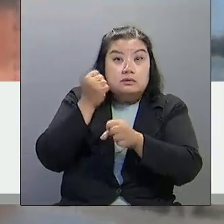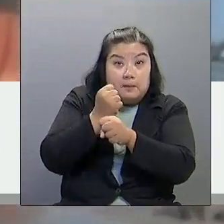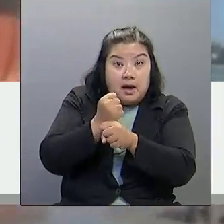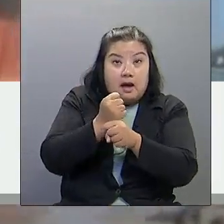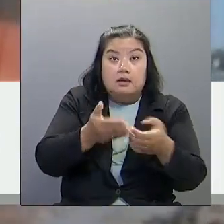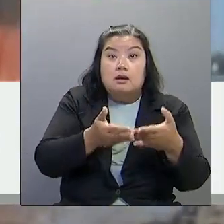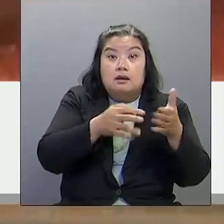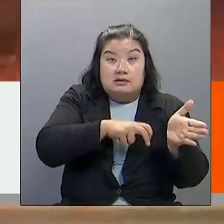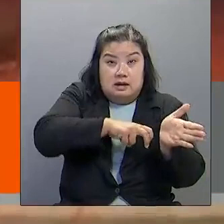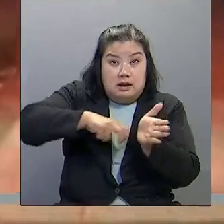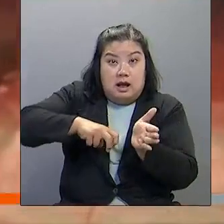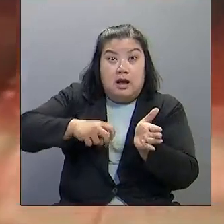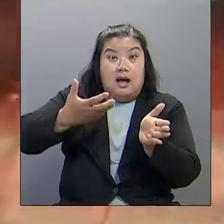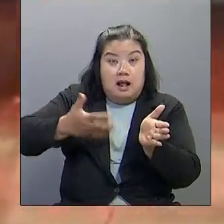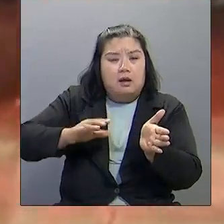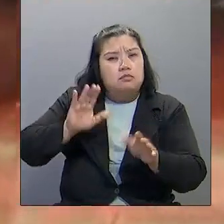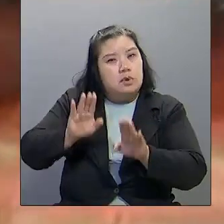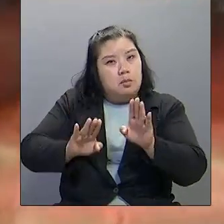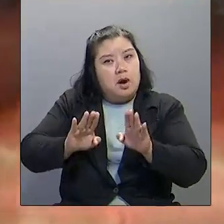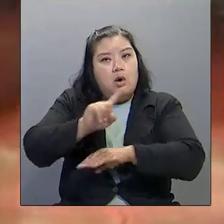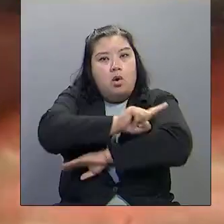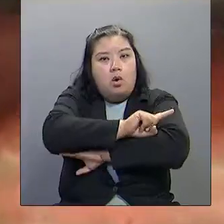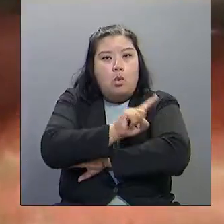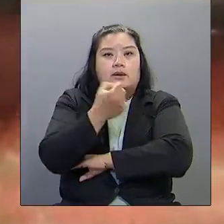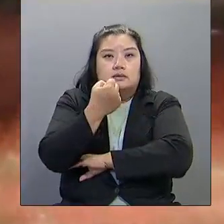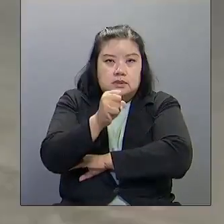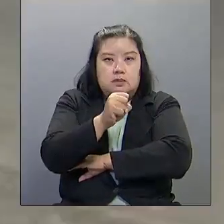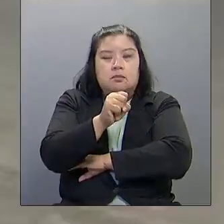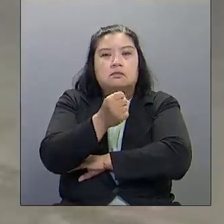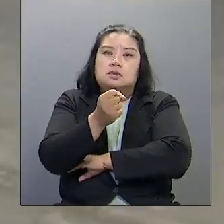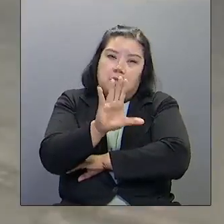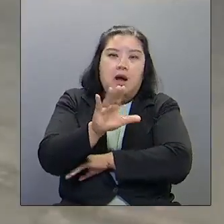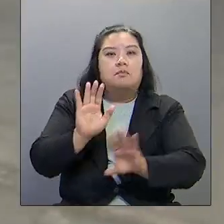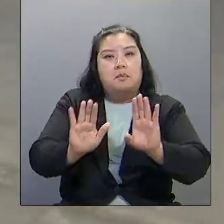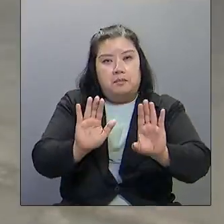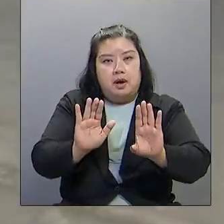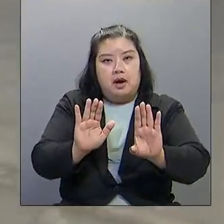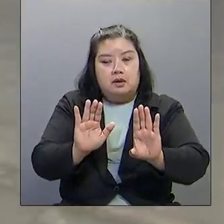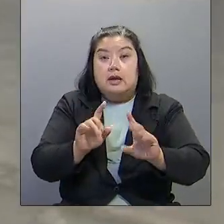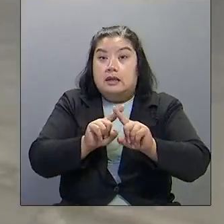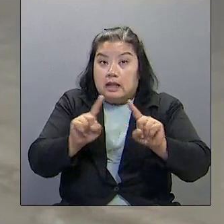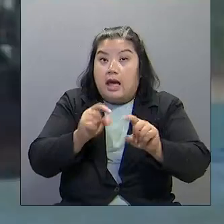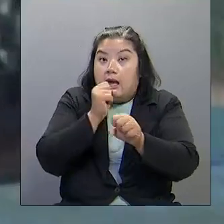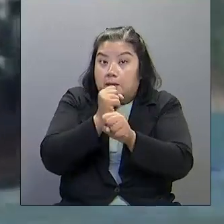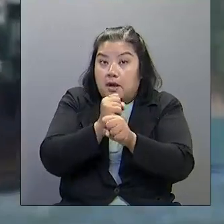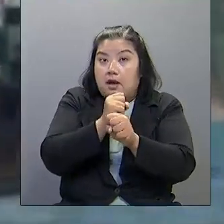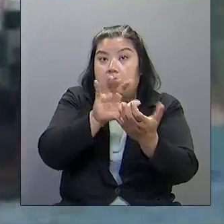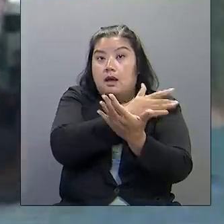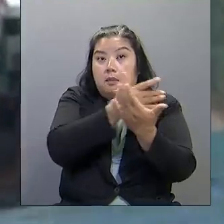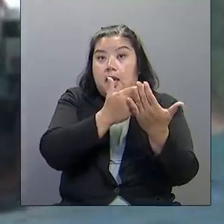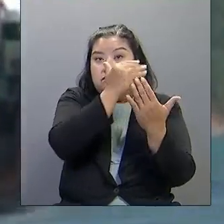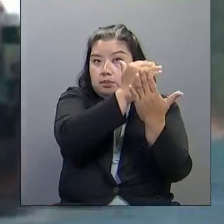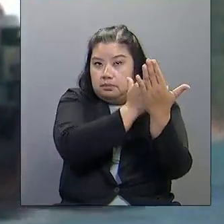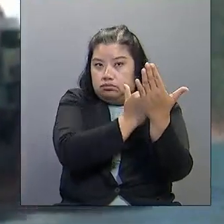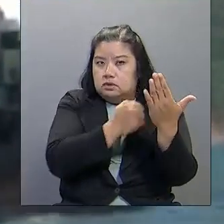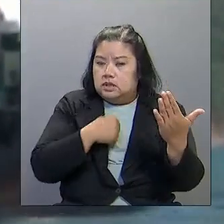เรือออกจากชายหาดสู่ทะเลประมาณ 10-15 วันด้วยกันสำหรับแผนการกู้เรือพัทรพันธ์เรือบรรทุกน้ำมันล